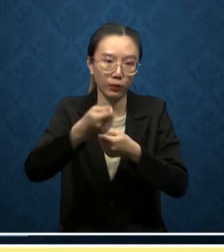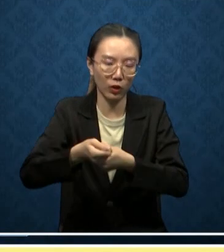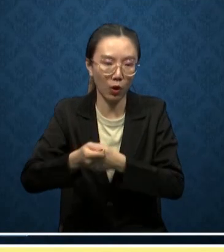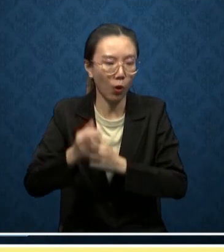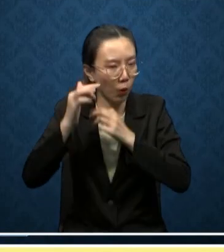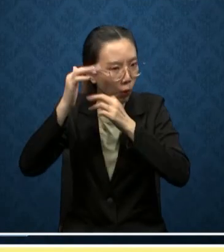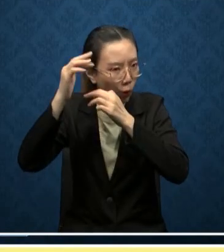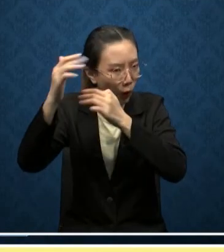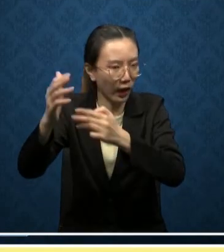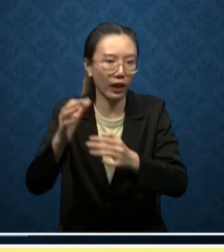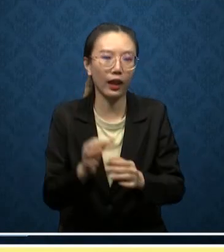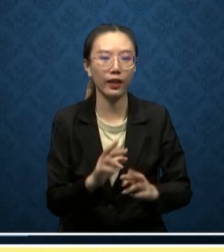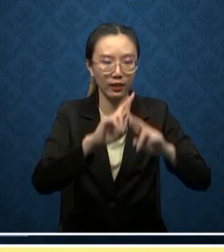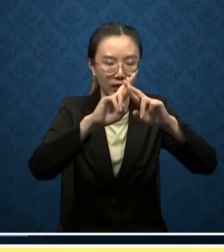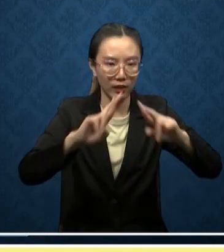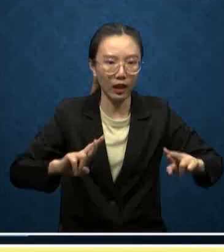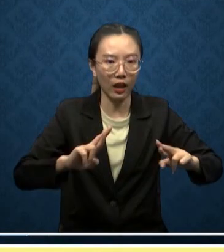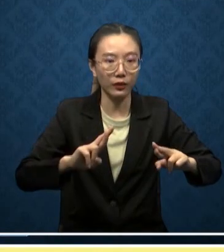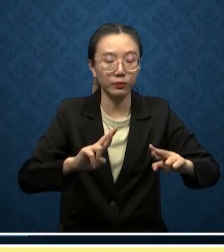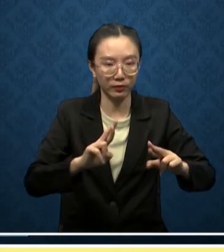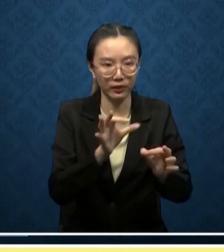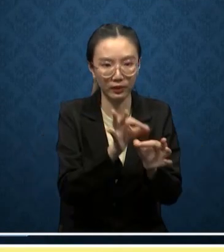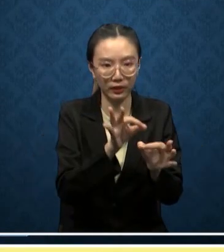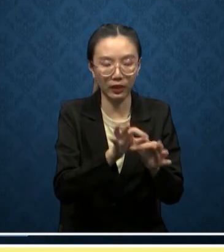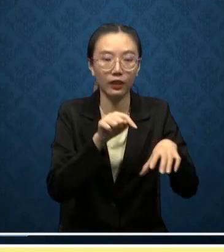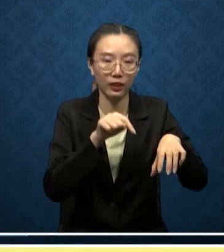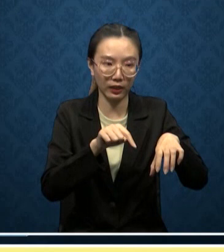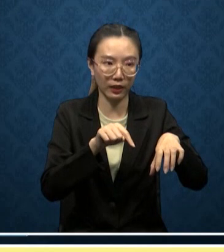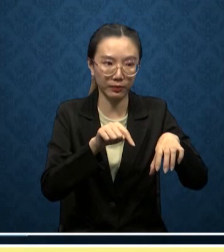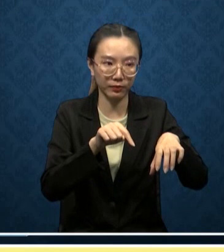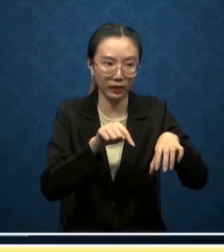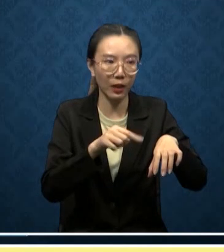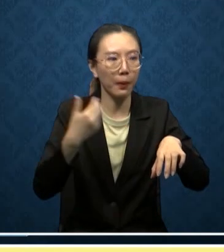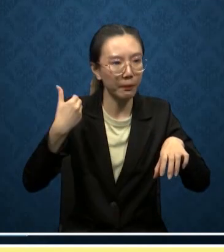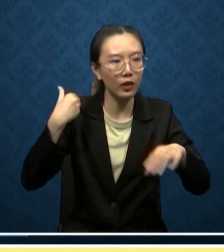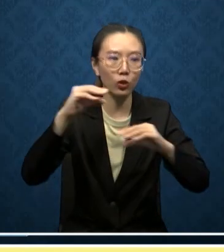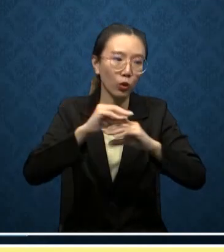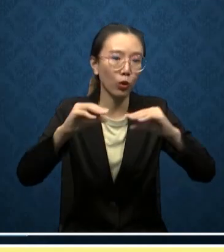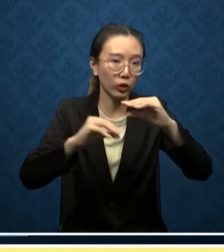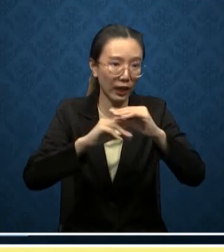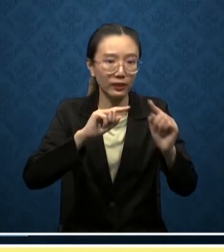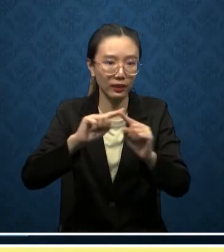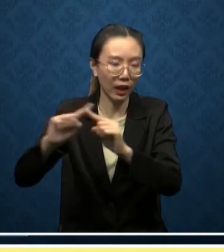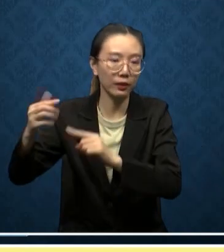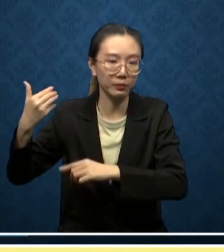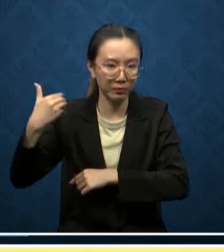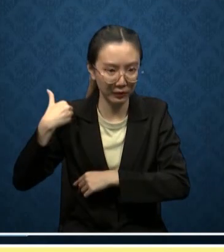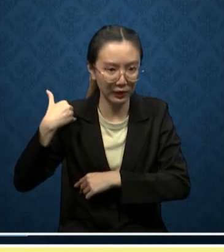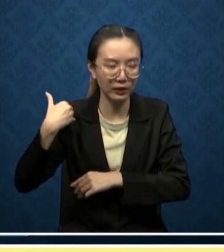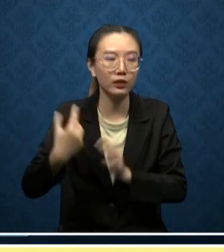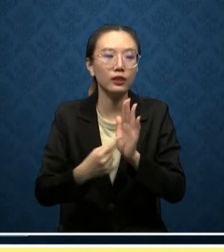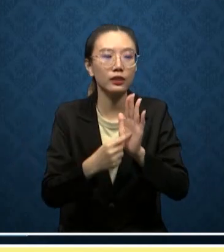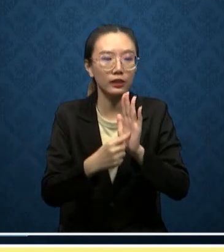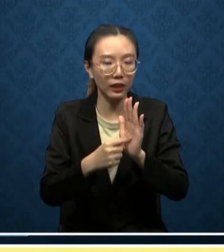สหกรณ์นั้นเป็นเซร์วอร์ภายใต้เช่นโครงการแปลงใหญ่เราไปมีโครงการเยอะแยะเลยแล้วเป็นโครงการหน่วยงานเฉพาะเช่น